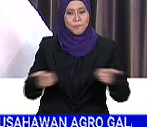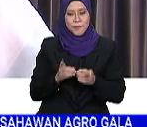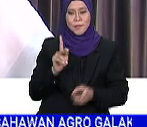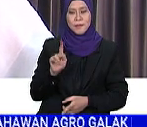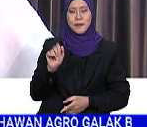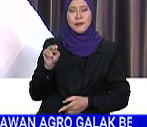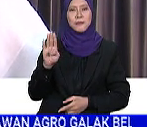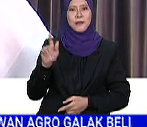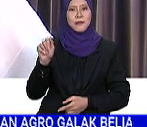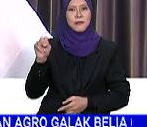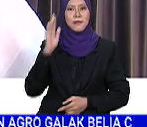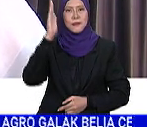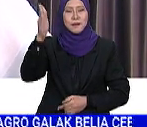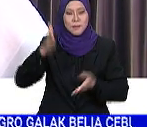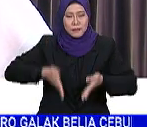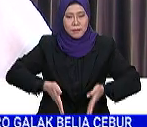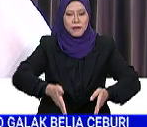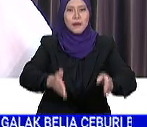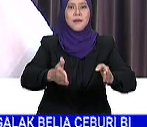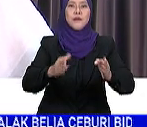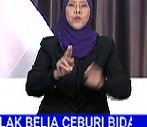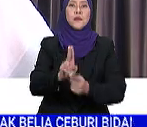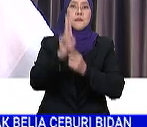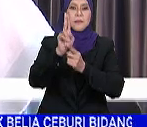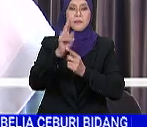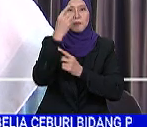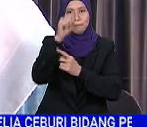Kinabatangan, kerana akan menjadi laluan utama dan